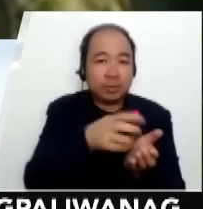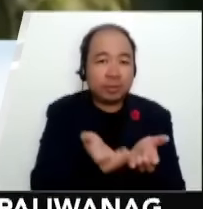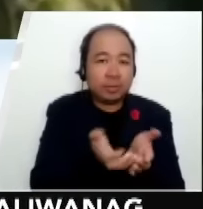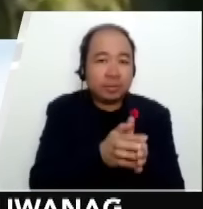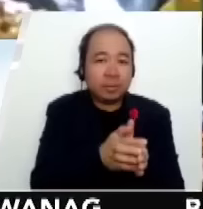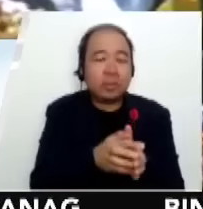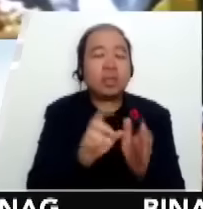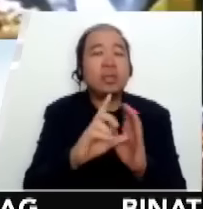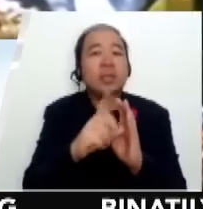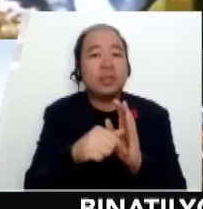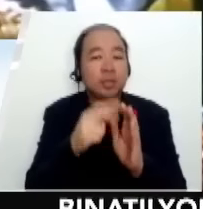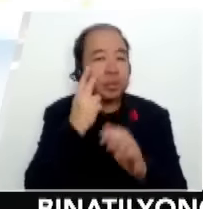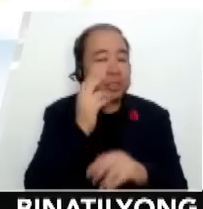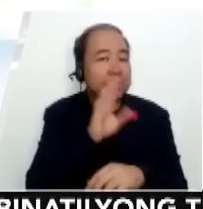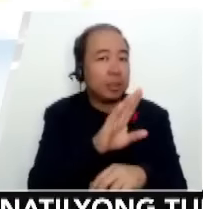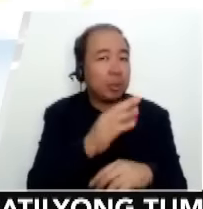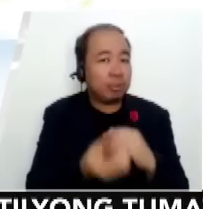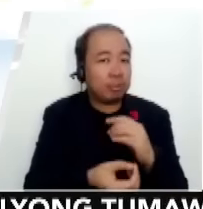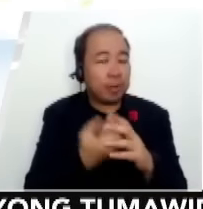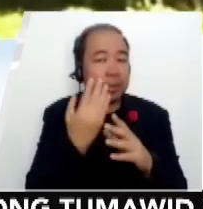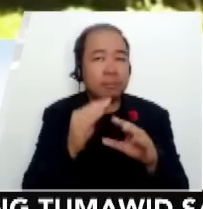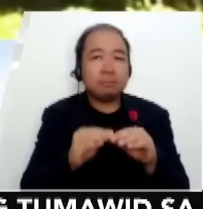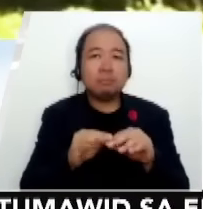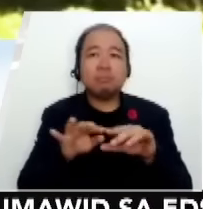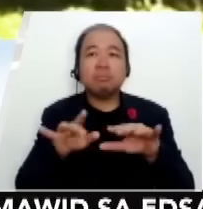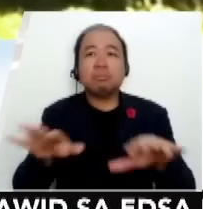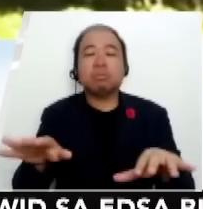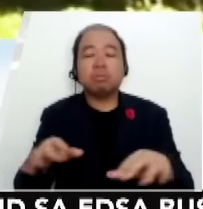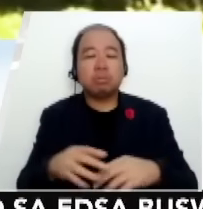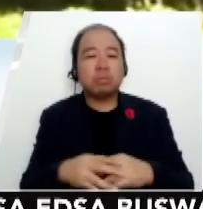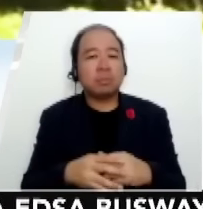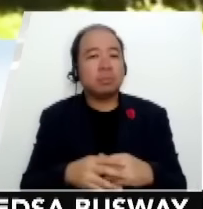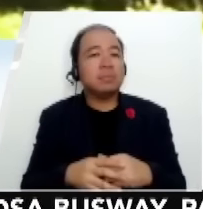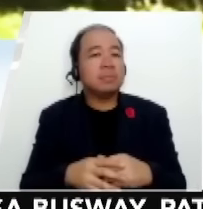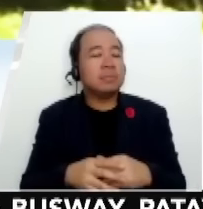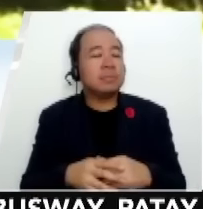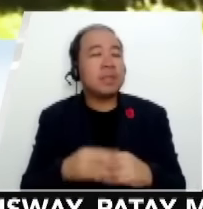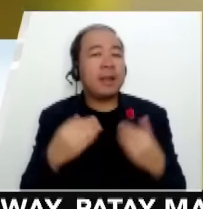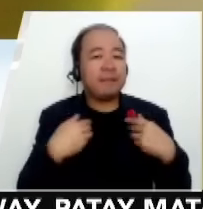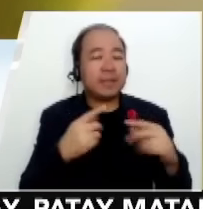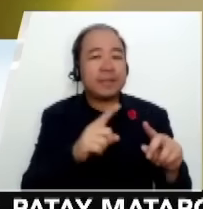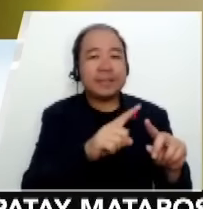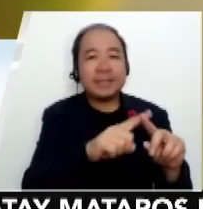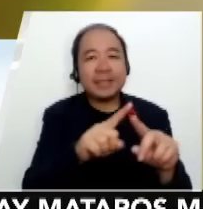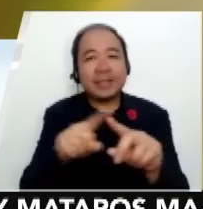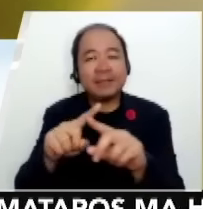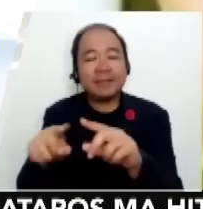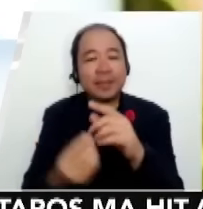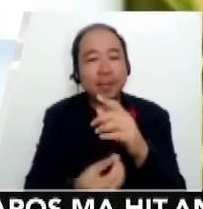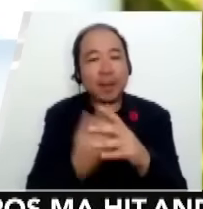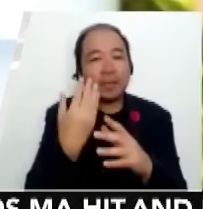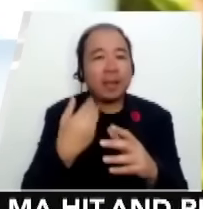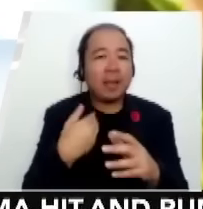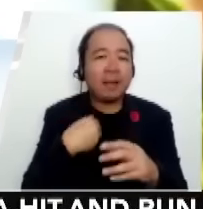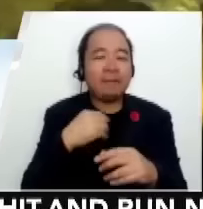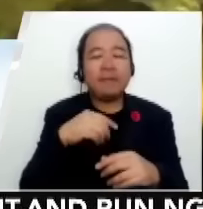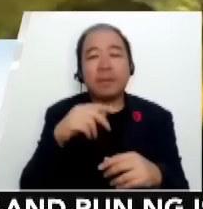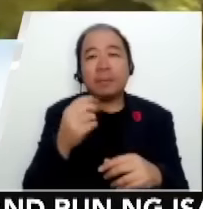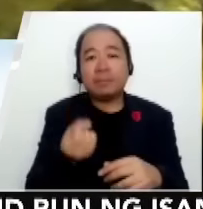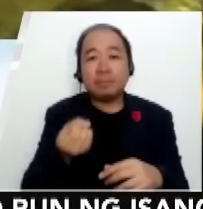exotic collection lumago na. Meron po akong ibang-ibang uri ng carnivorous plants. Meron pitcher plants,